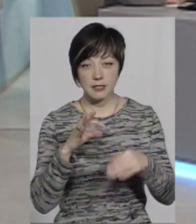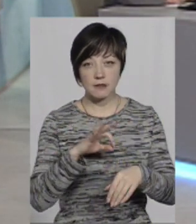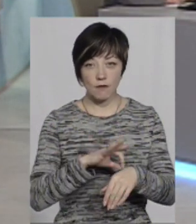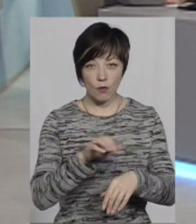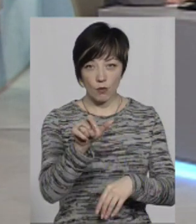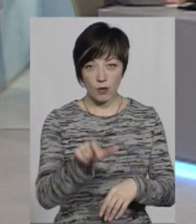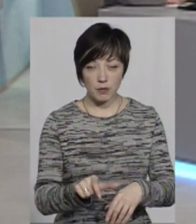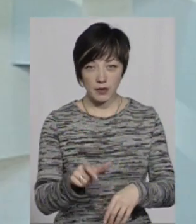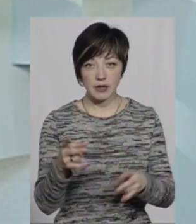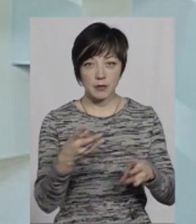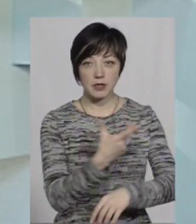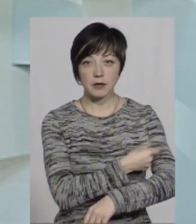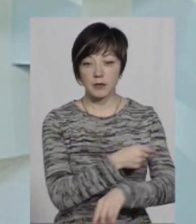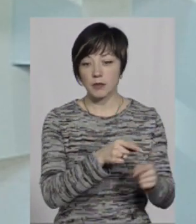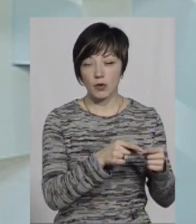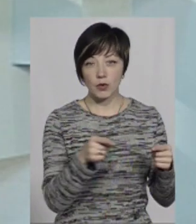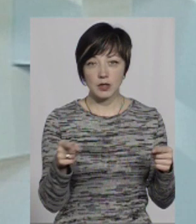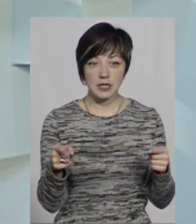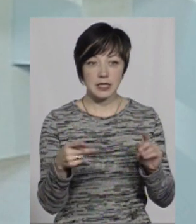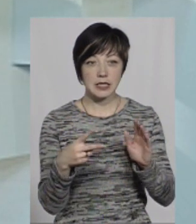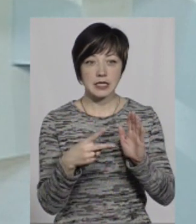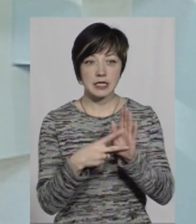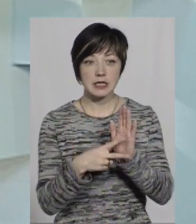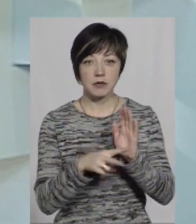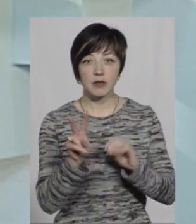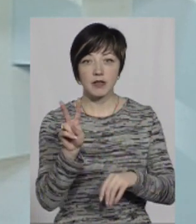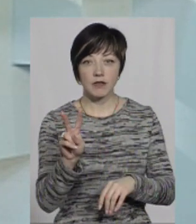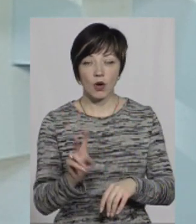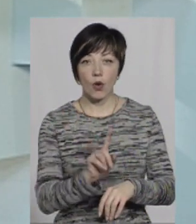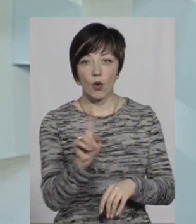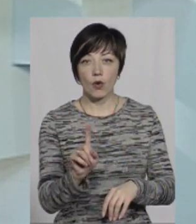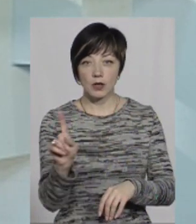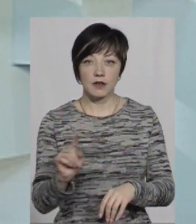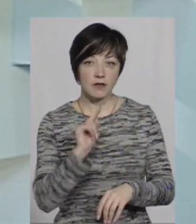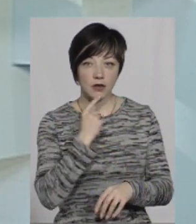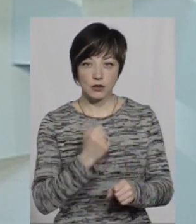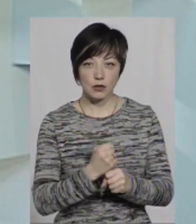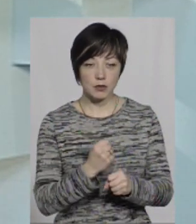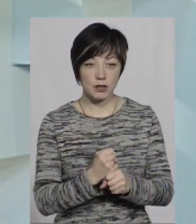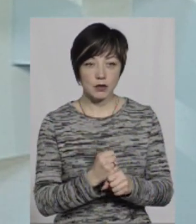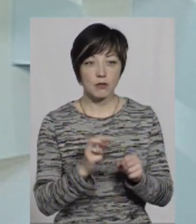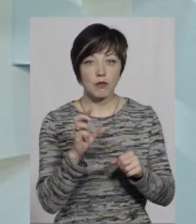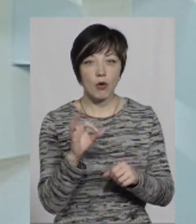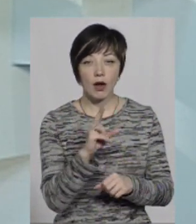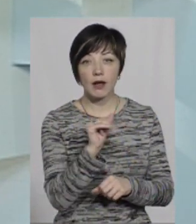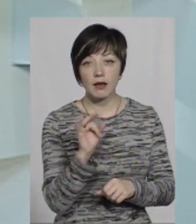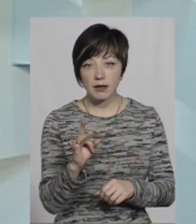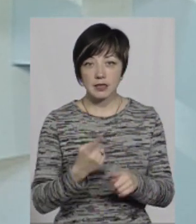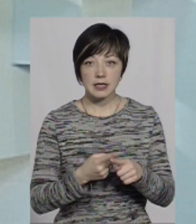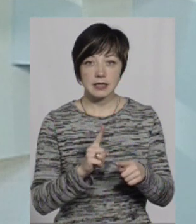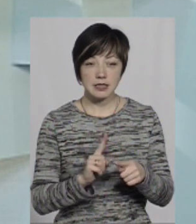треба щепитись, але щепитись на протязі 72 годин. Оце дуже важко зробити, тому що кір –